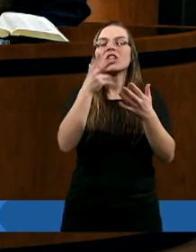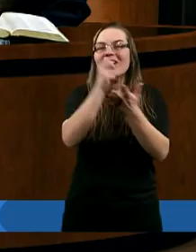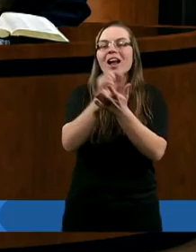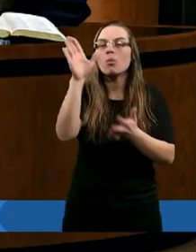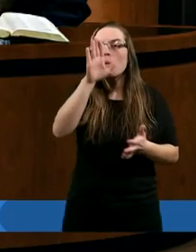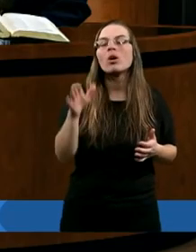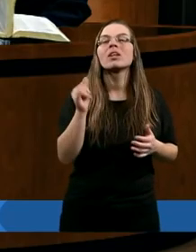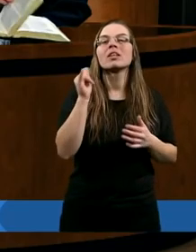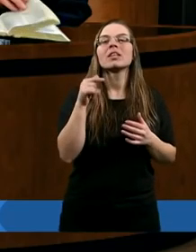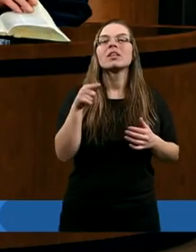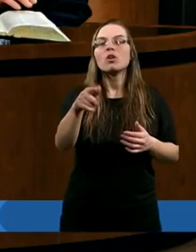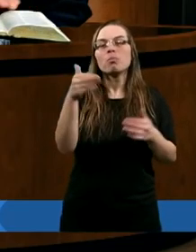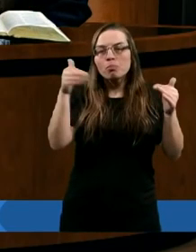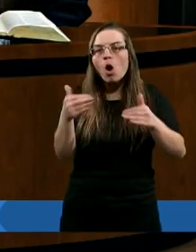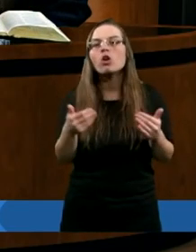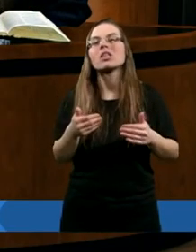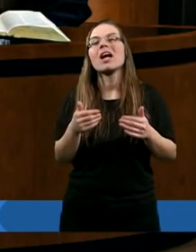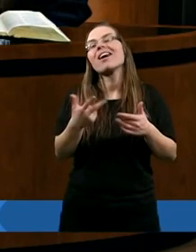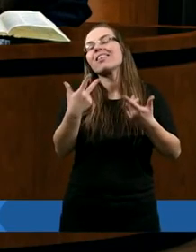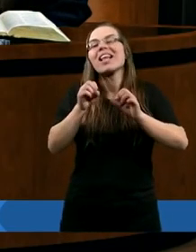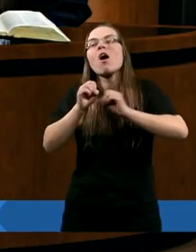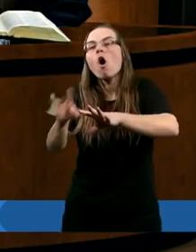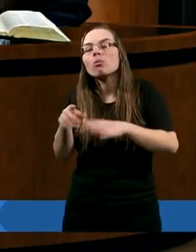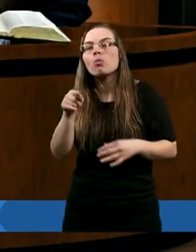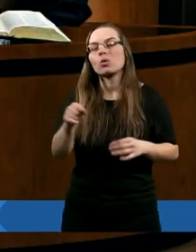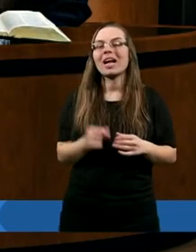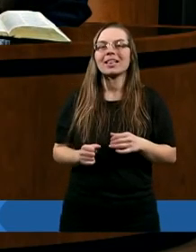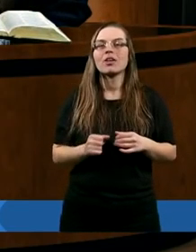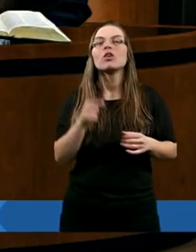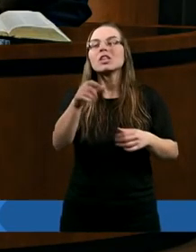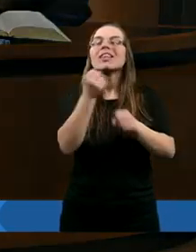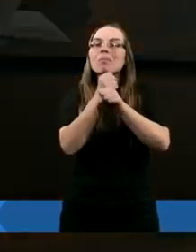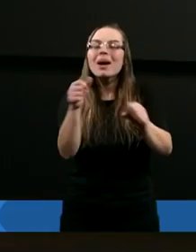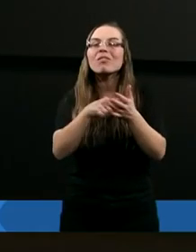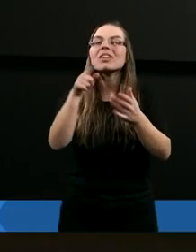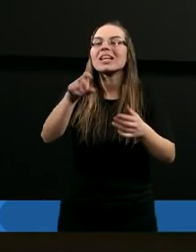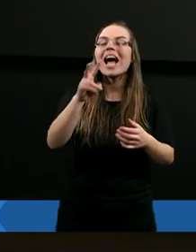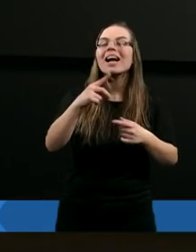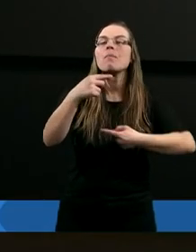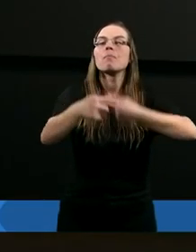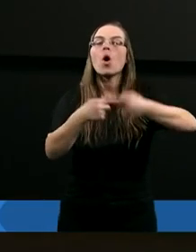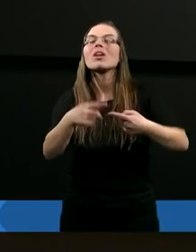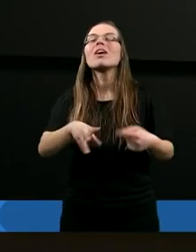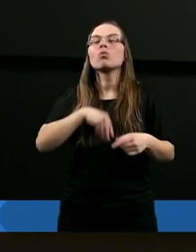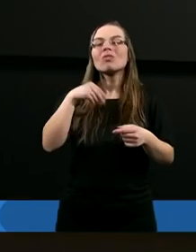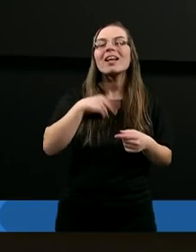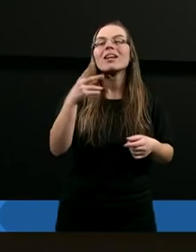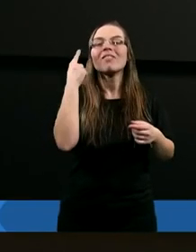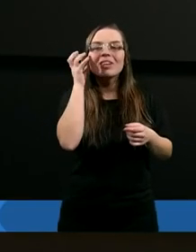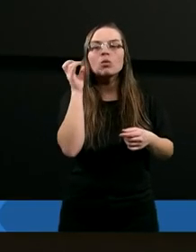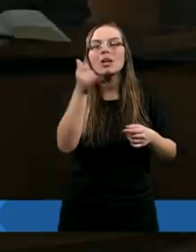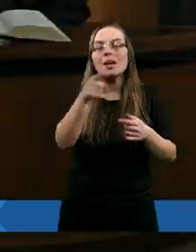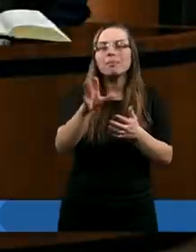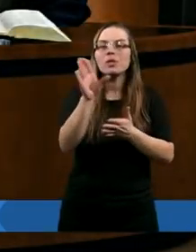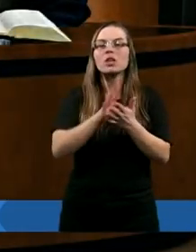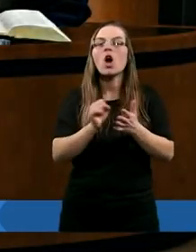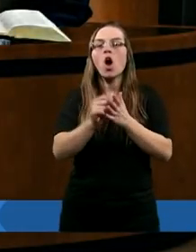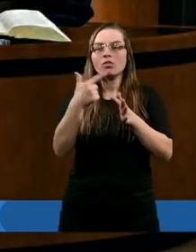ale ten przeciwnik Boży też nas nie wypuszcza. Czy zgodzicie się, że to jest taki właśnie proces uświęcenia? Ale wysłuchajmy najpierw tego